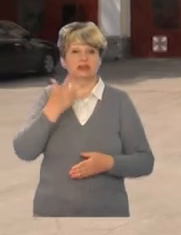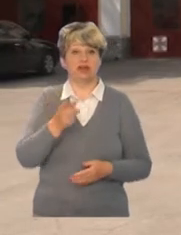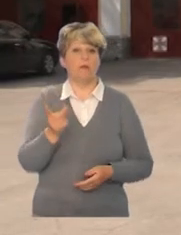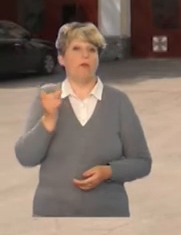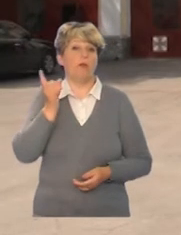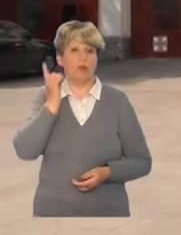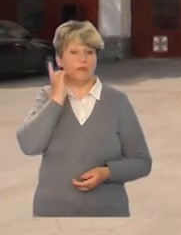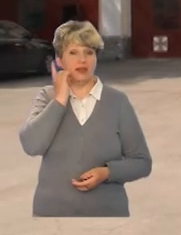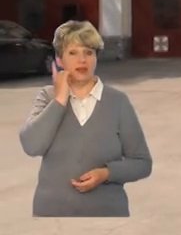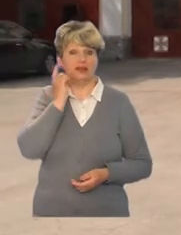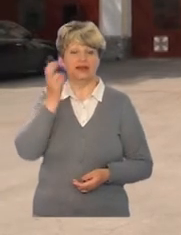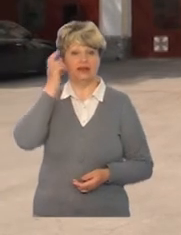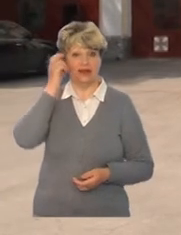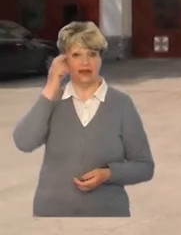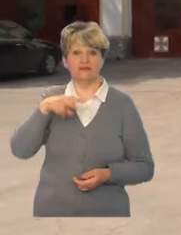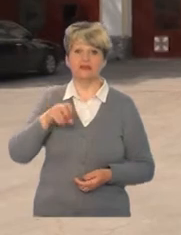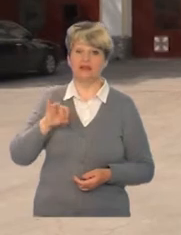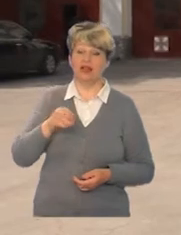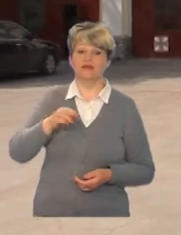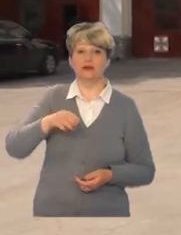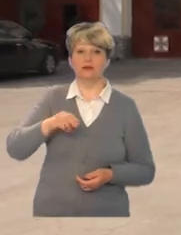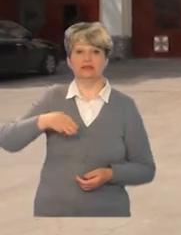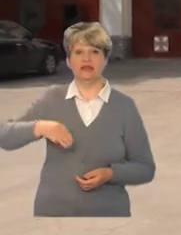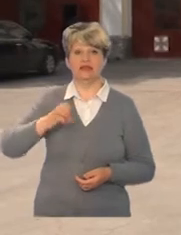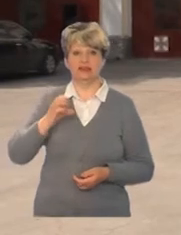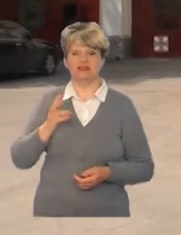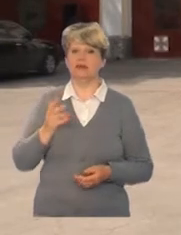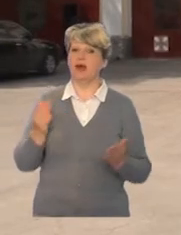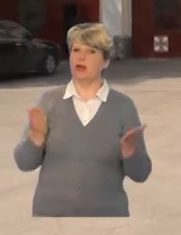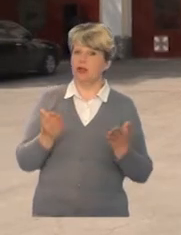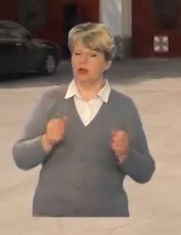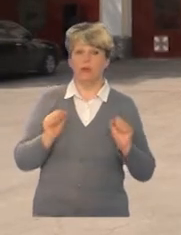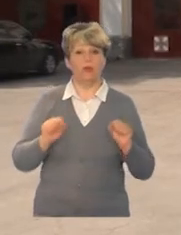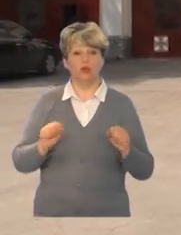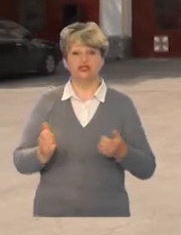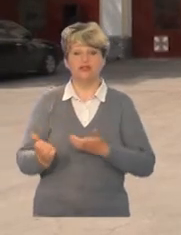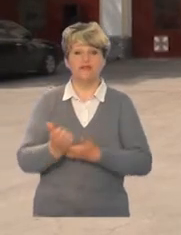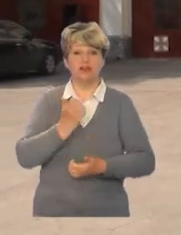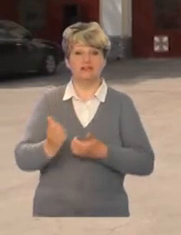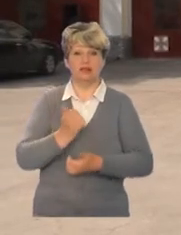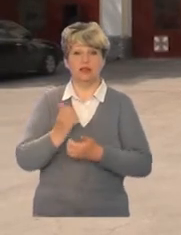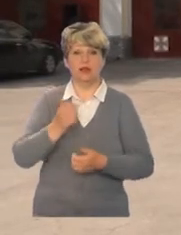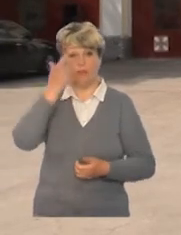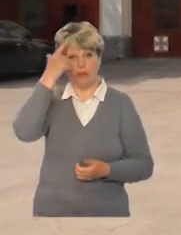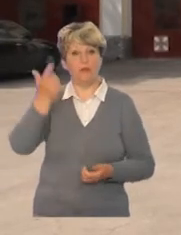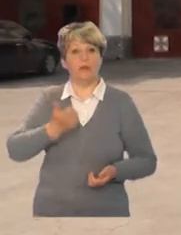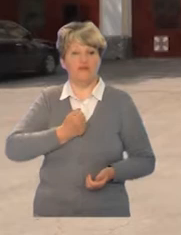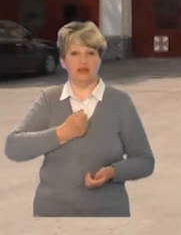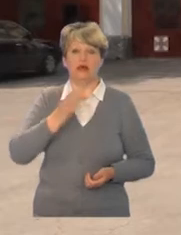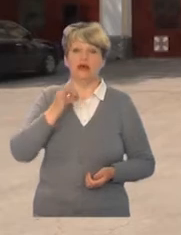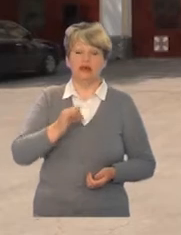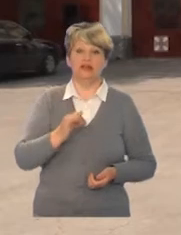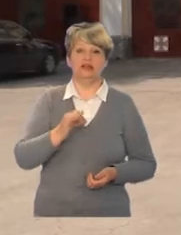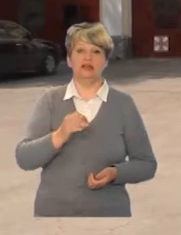телефони. «Київстар», «Лайф» і «МТС», на які можливо присилати СМС-повідомлення, та диспетчер,